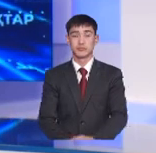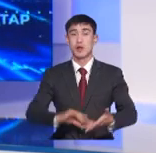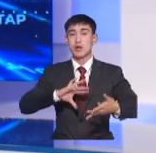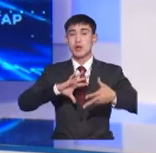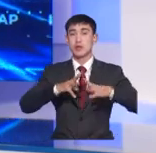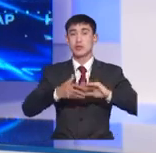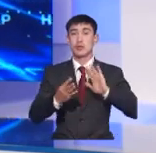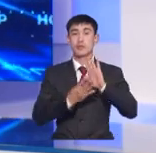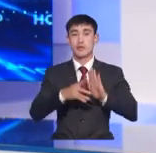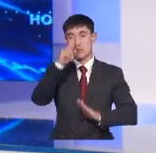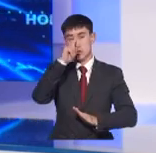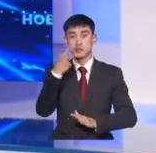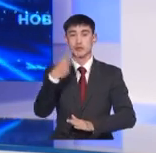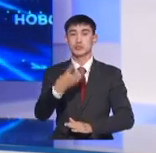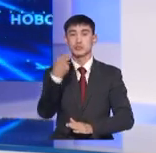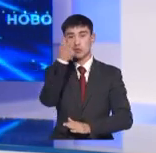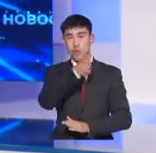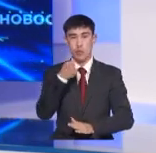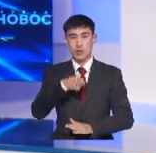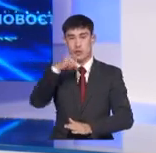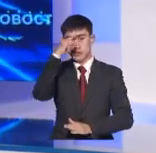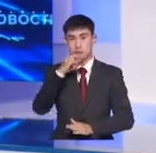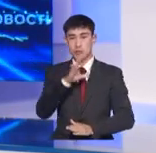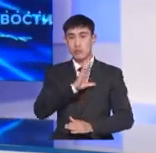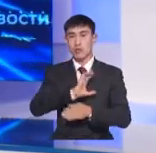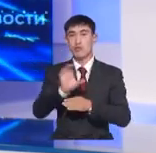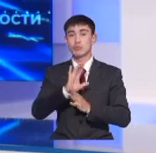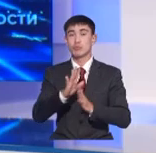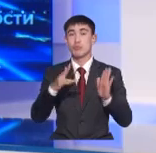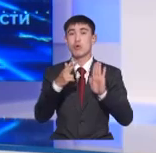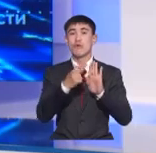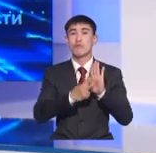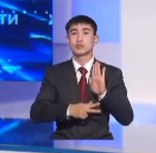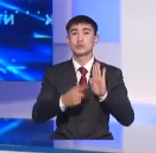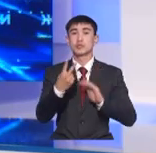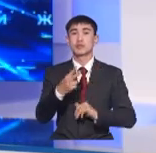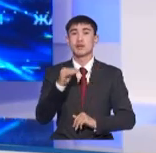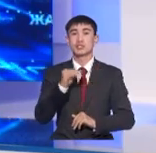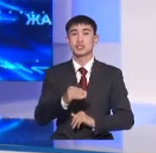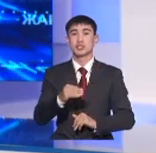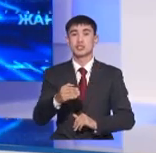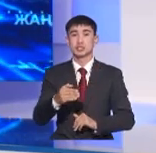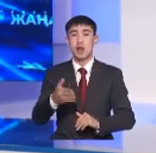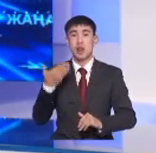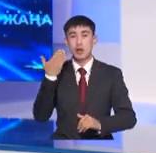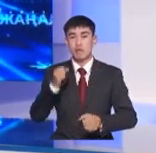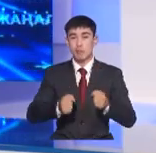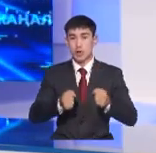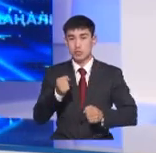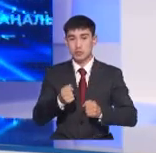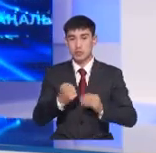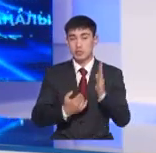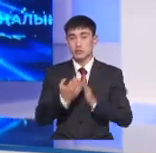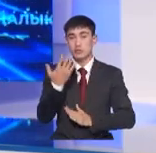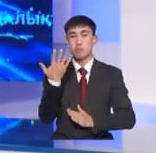по итогам 9 месяцев 2024 года в Казахстане было выпущено более 82.000 легковых